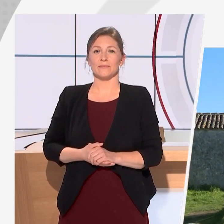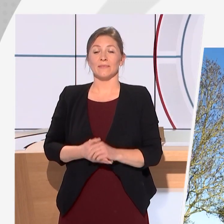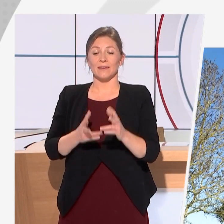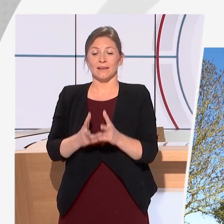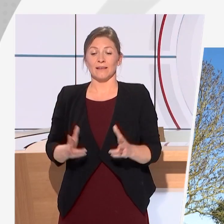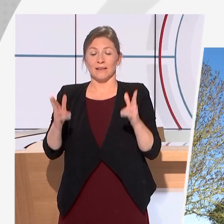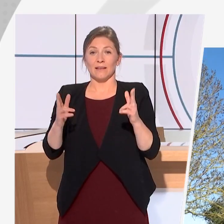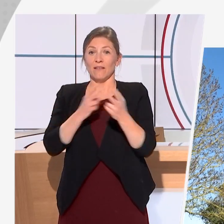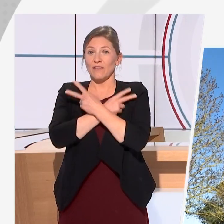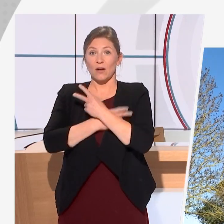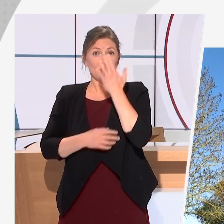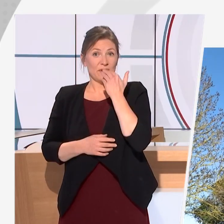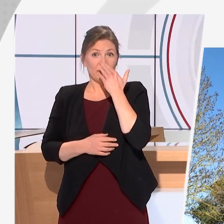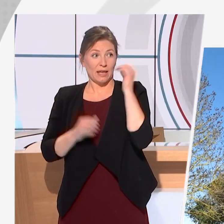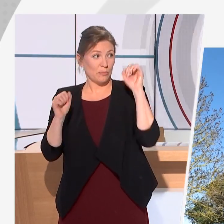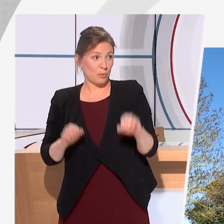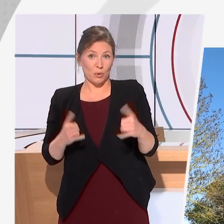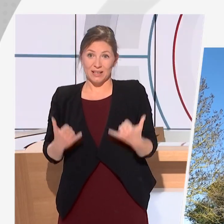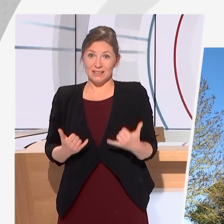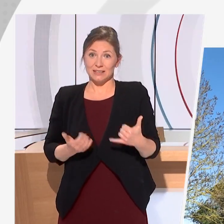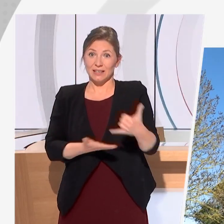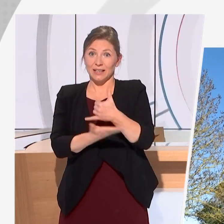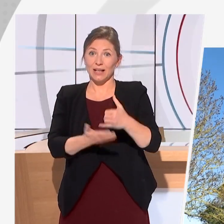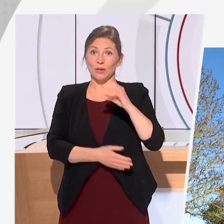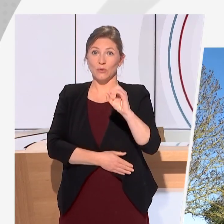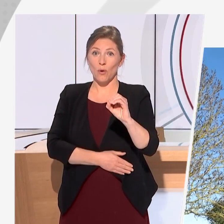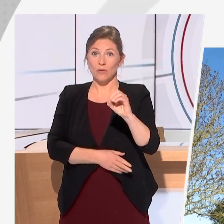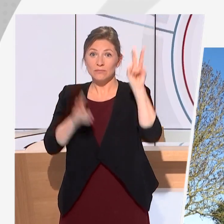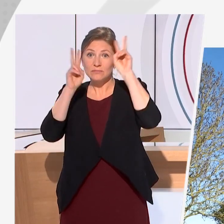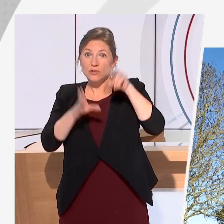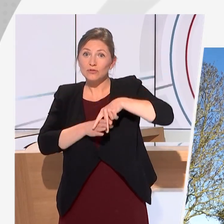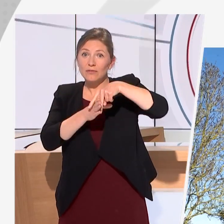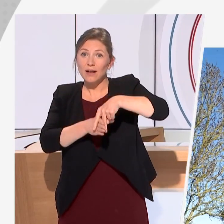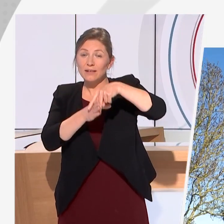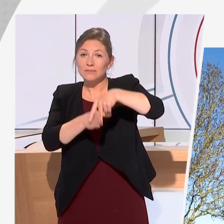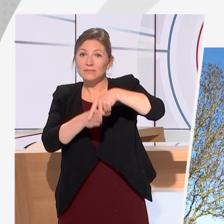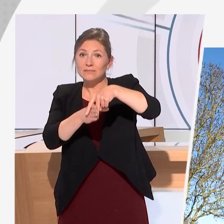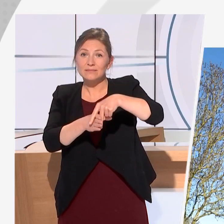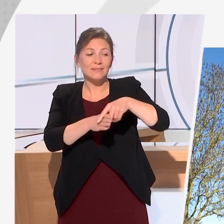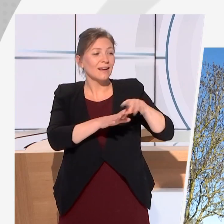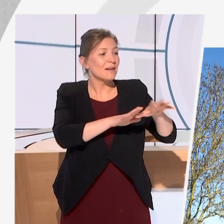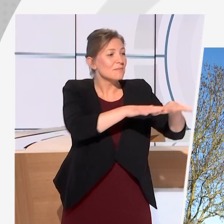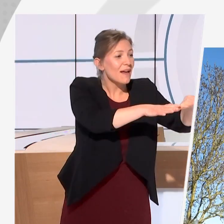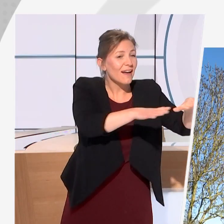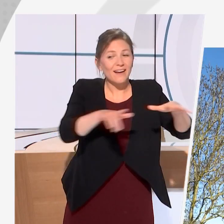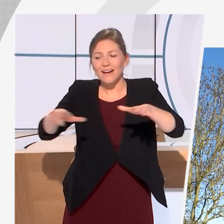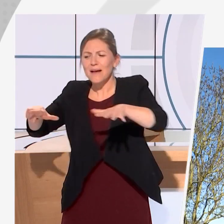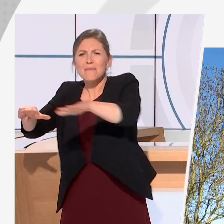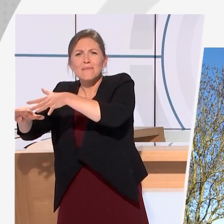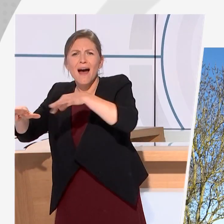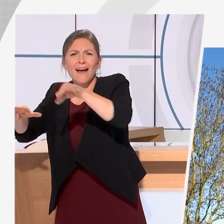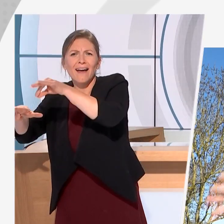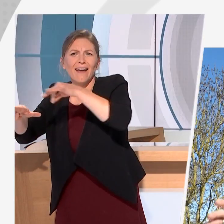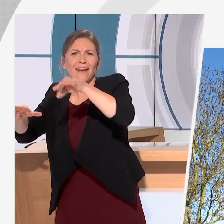vacances de février, on peut faire du cheval, ici sur l'île d'Oléron. Une balade entre dunes et marais, formidable